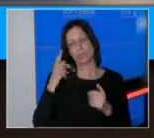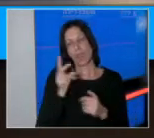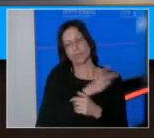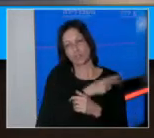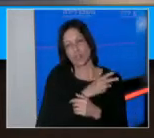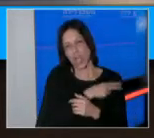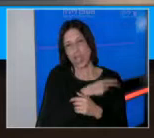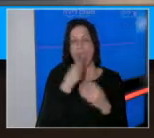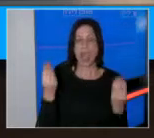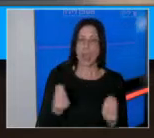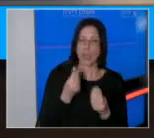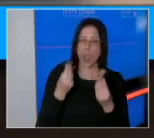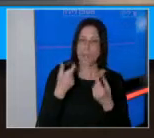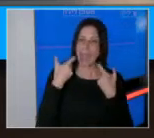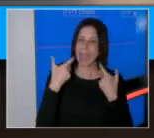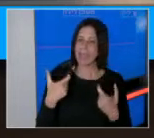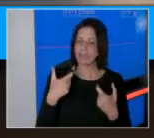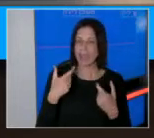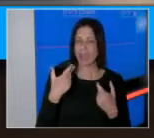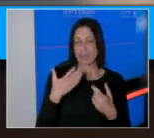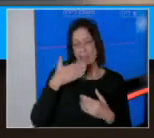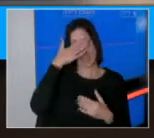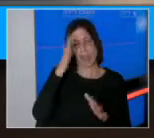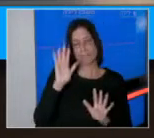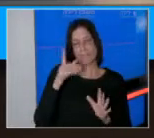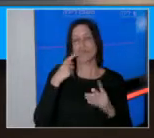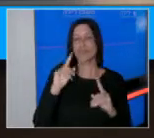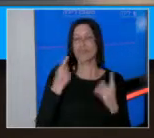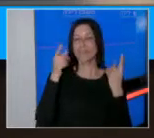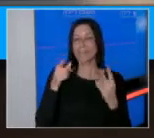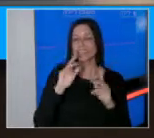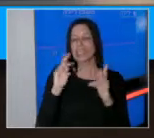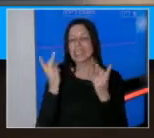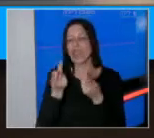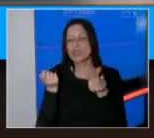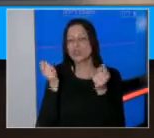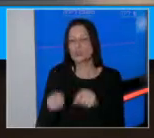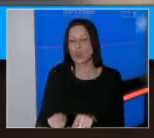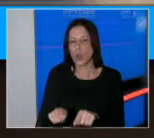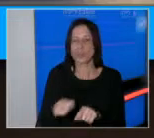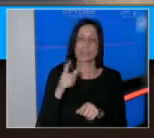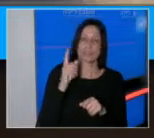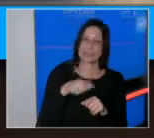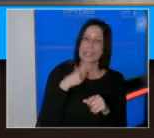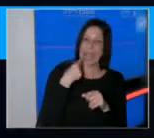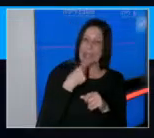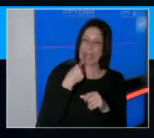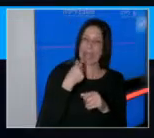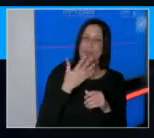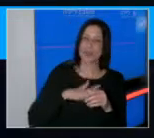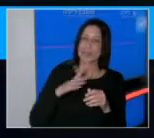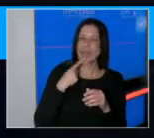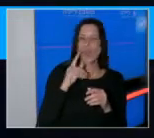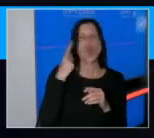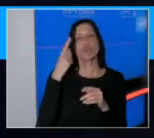למשטרה, לגורמי אכיפה, לעצום עיניים בתופעות כאלה, כי זה קהילות סגורות. אנחנו צריכים להגיד, אני רוצה כן לסייג את זה,